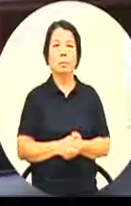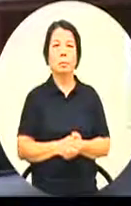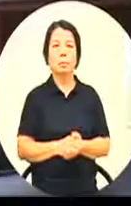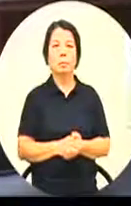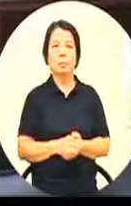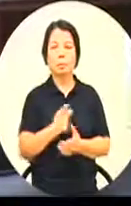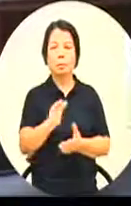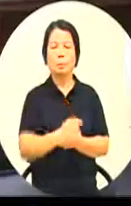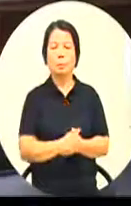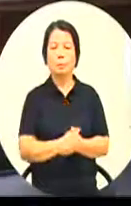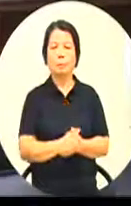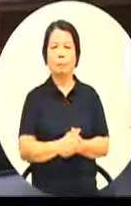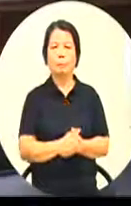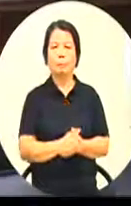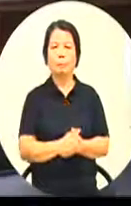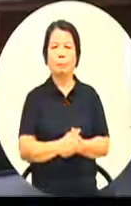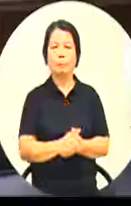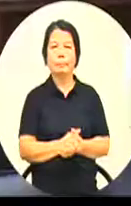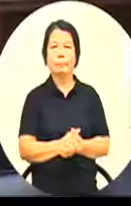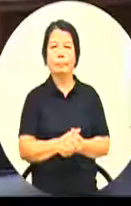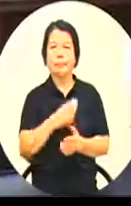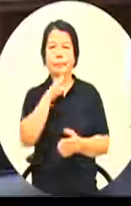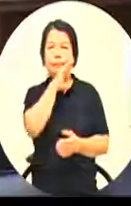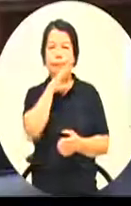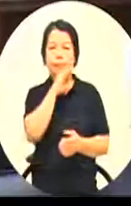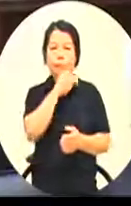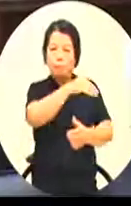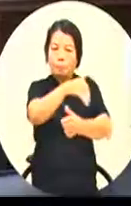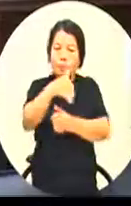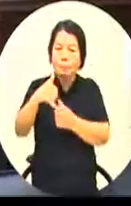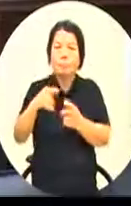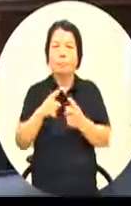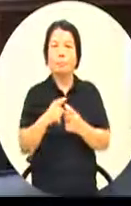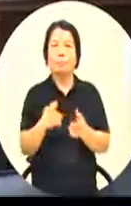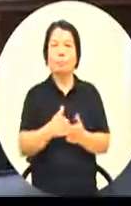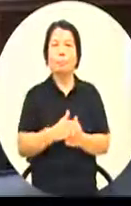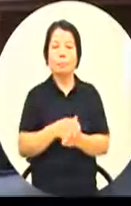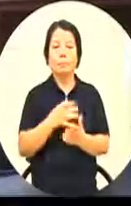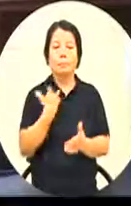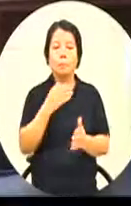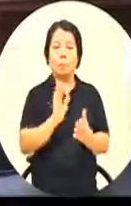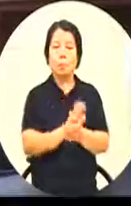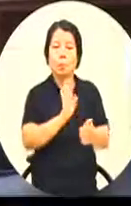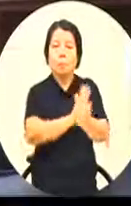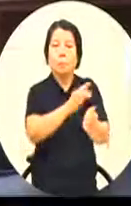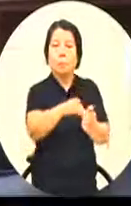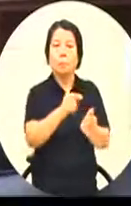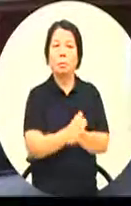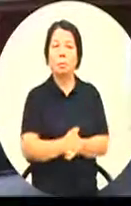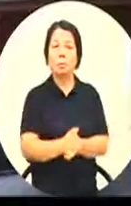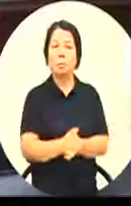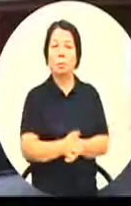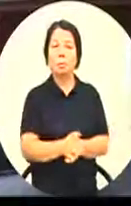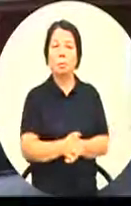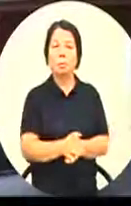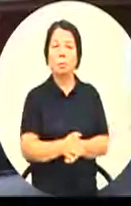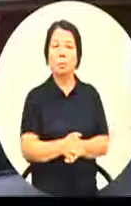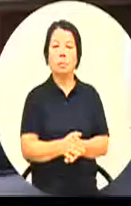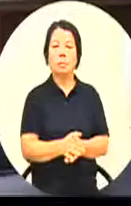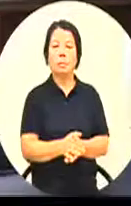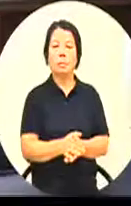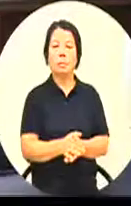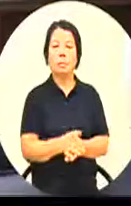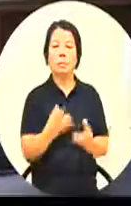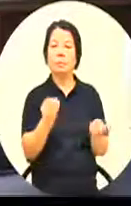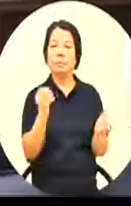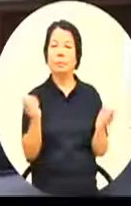这么的厉害，你招人，你要提拔都能够顺利，好，我没有问题。你